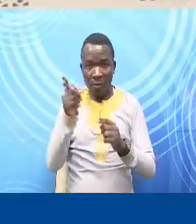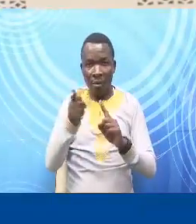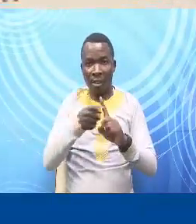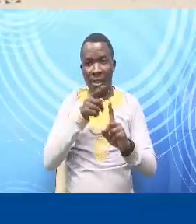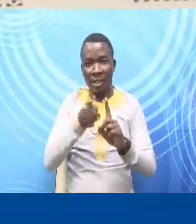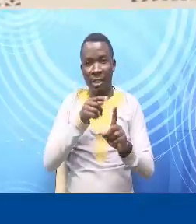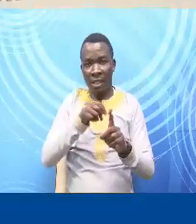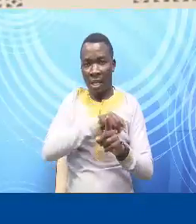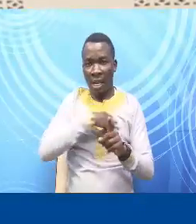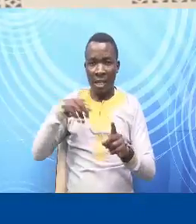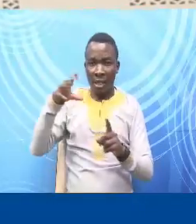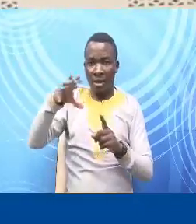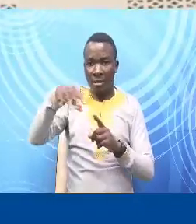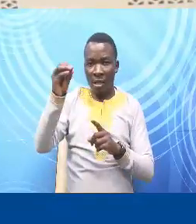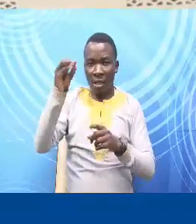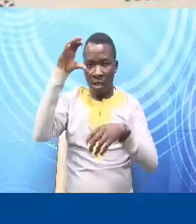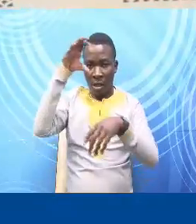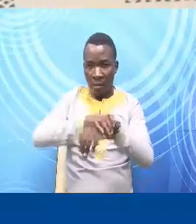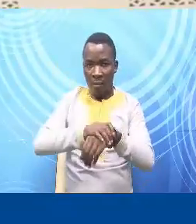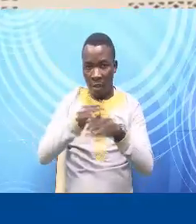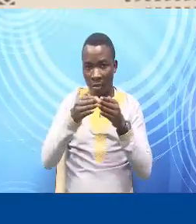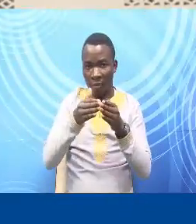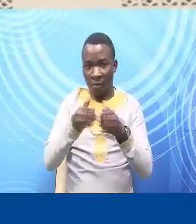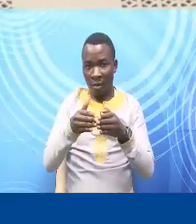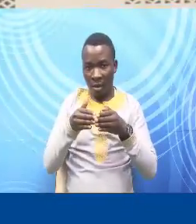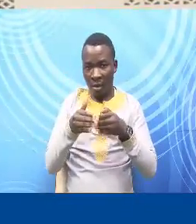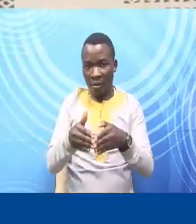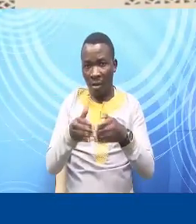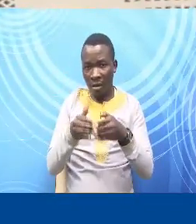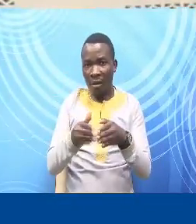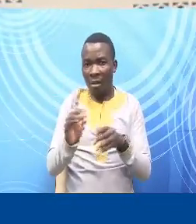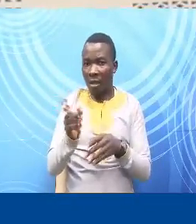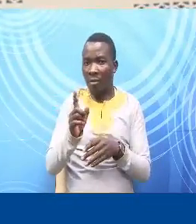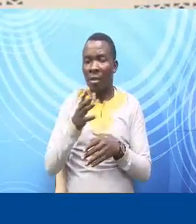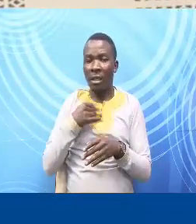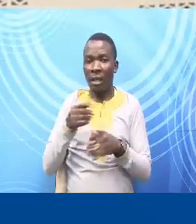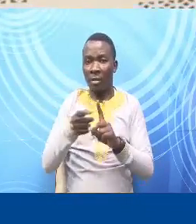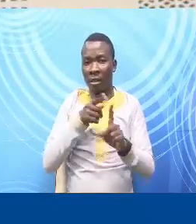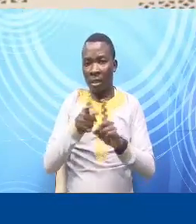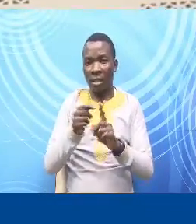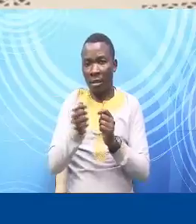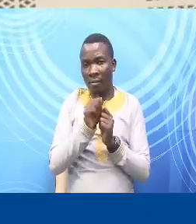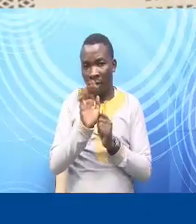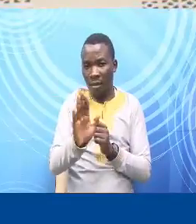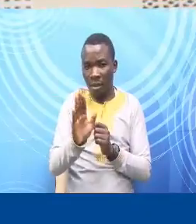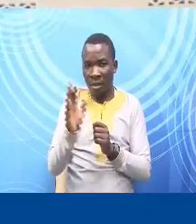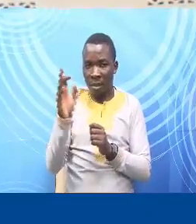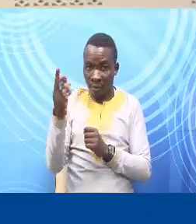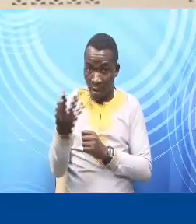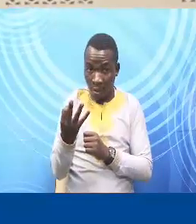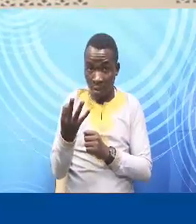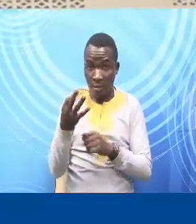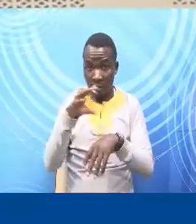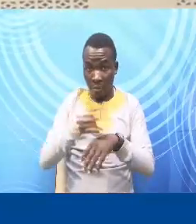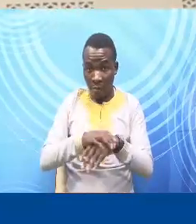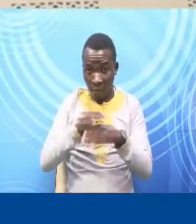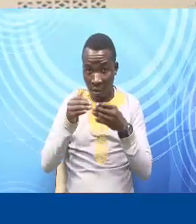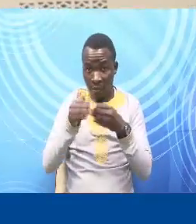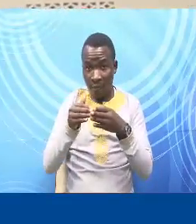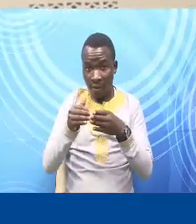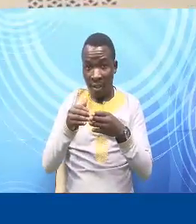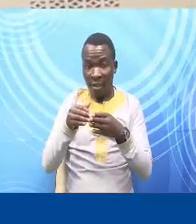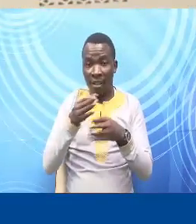kugenda, kandi yafatiwe mu cyuho, sinshaka kugira ngo tuzicane, bibaye inshuro eshatu mufatira mu busambanyi. Cyifuzo mfite